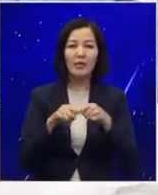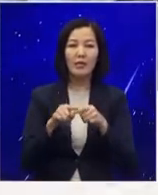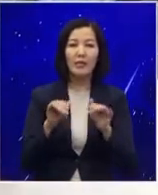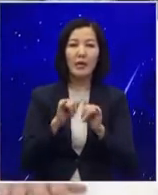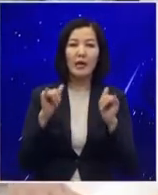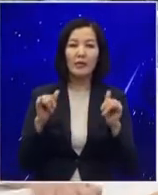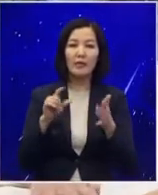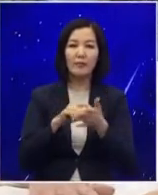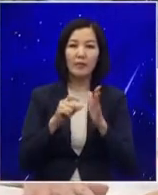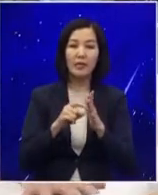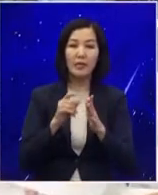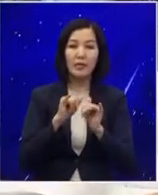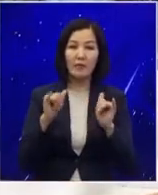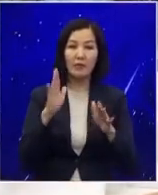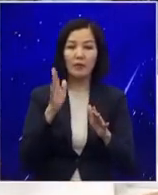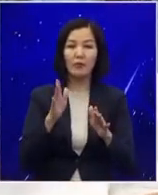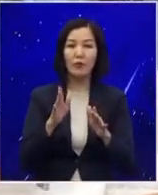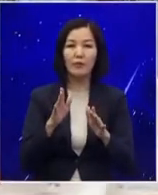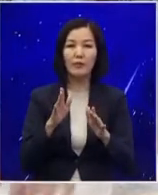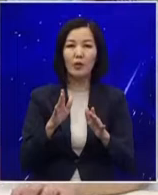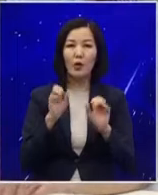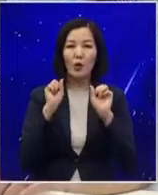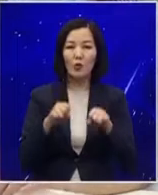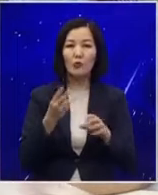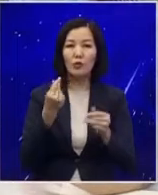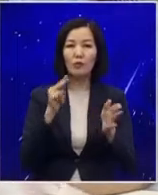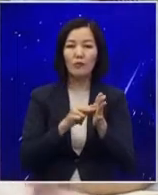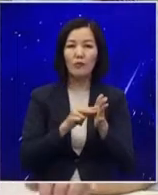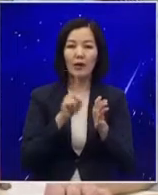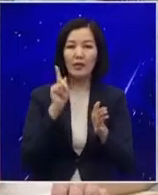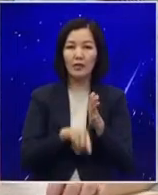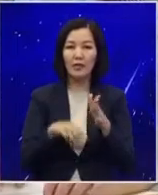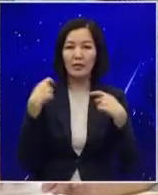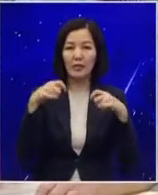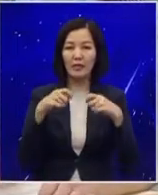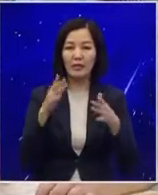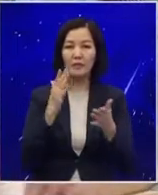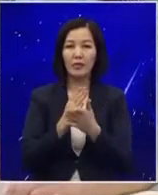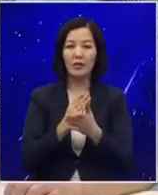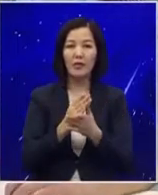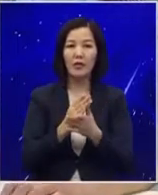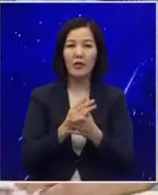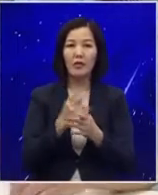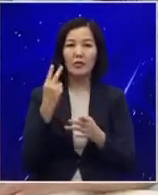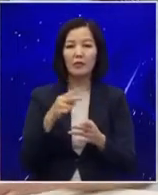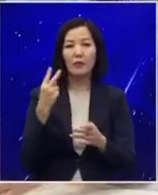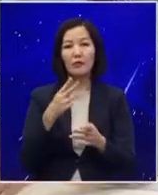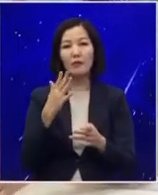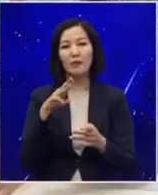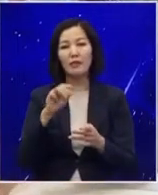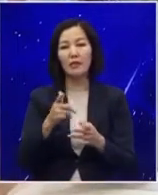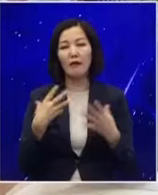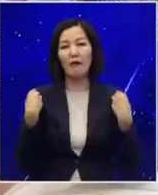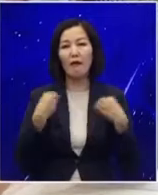артып, цех жұмысын ілгерілетеміз. Өнімді қол жетімді бағада саудалап жатырмыз. Көтерме бағамен бір маска 20-25 теңгеден,